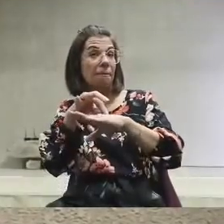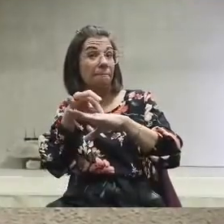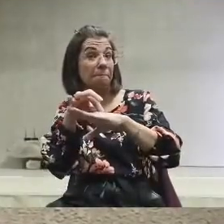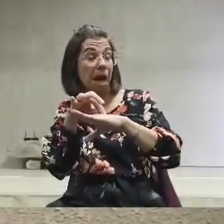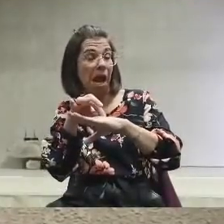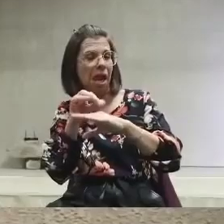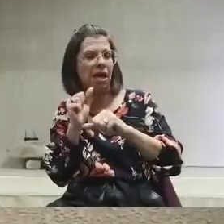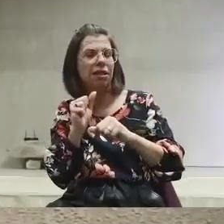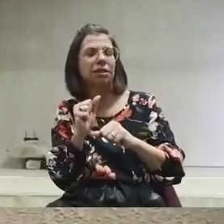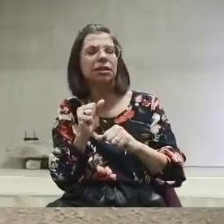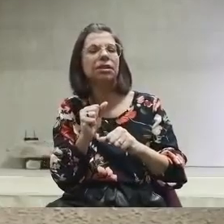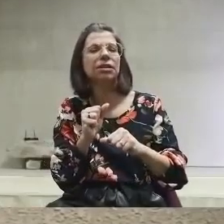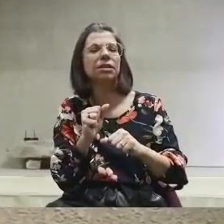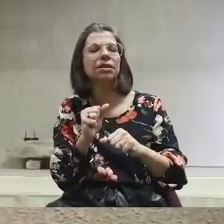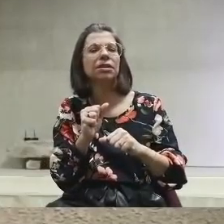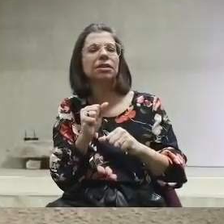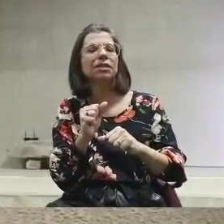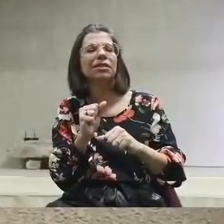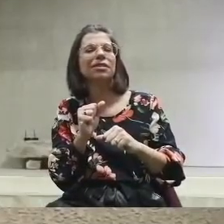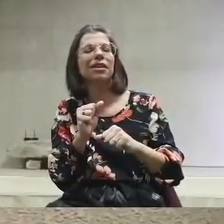Heureusement que le Seigneur met sa main. Hein,